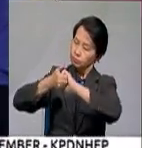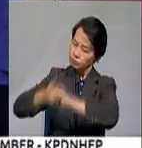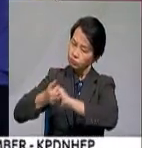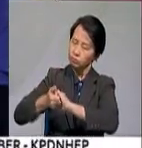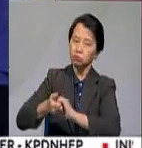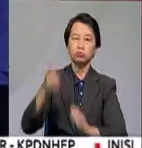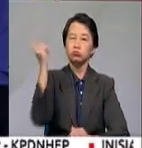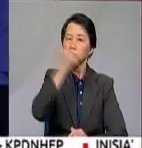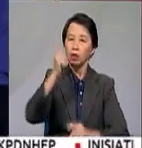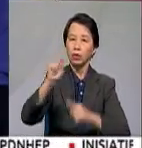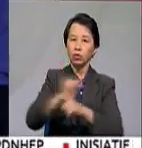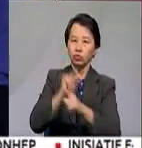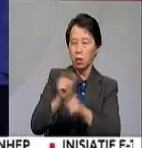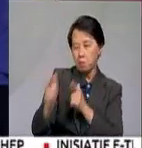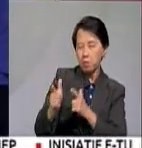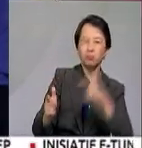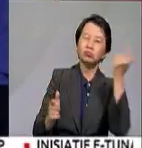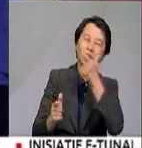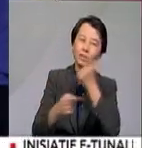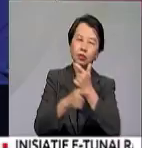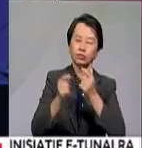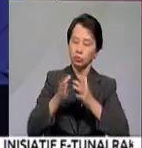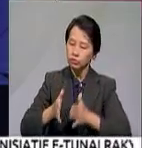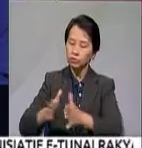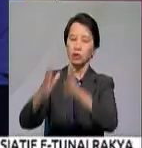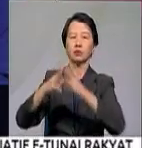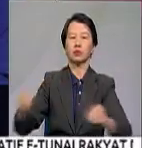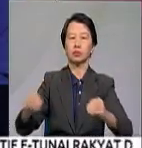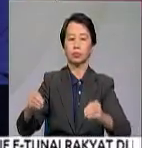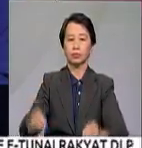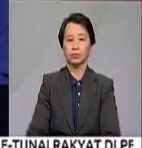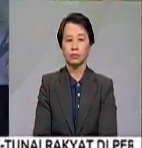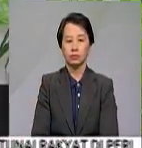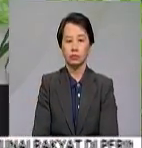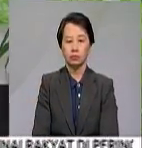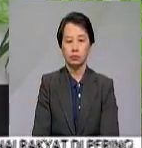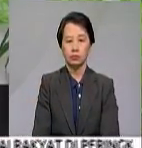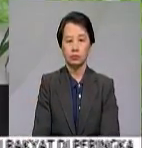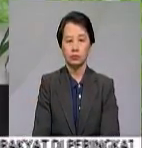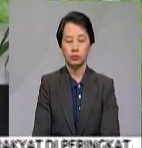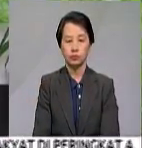tidak mahu menggunakan perang sebagai jalan penyelesaian.